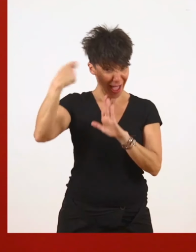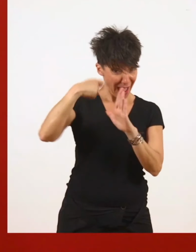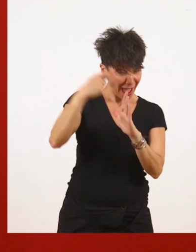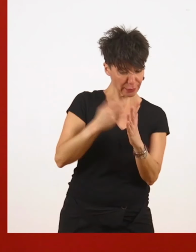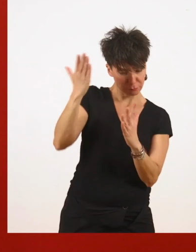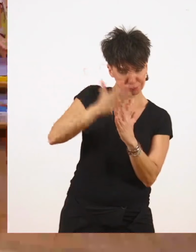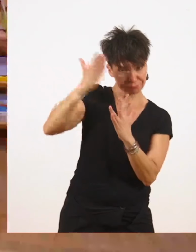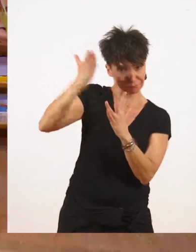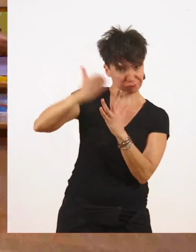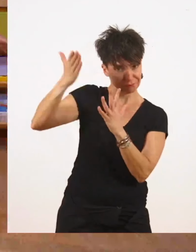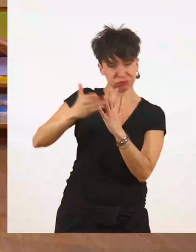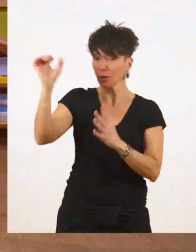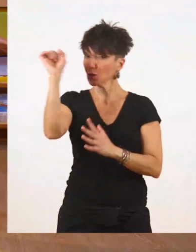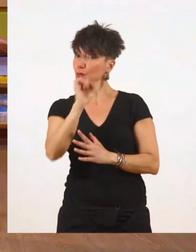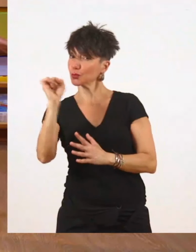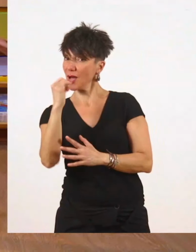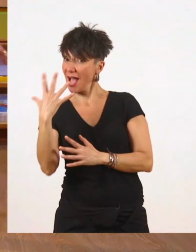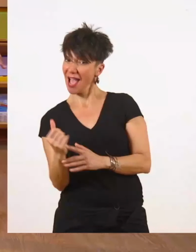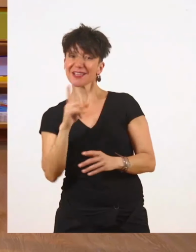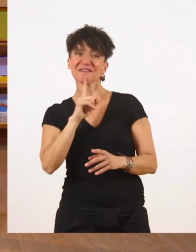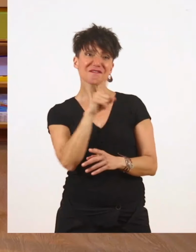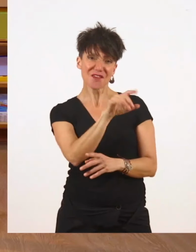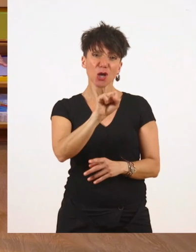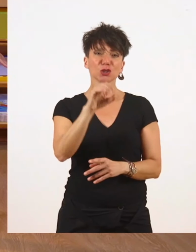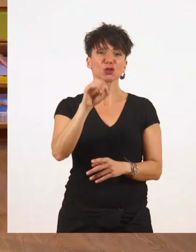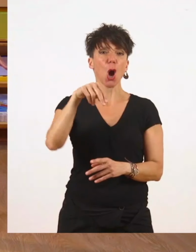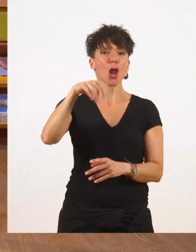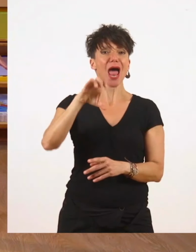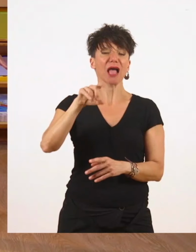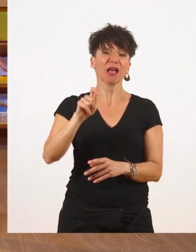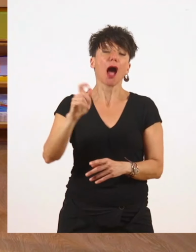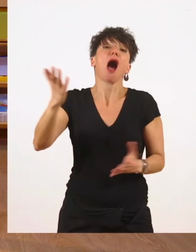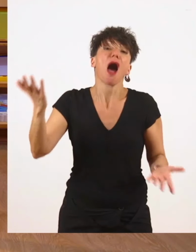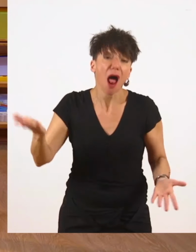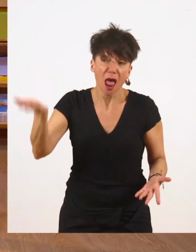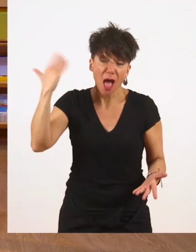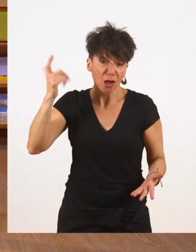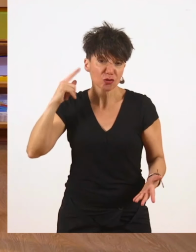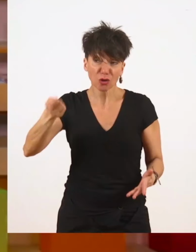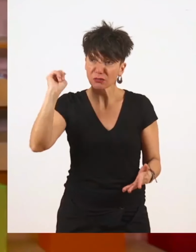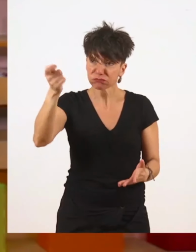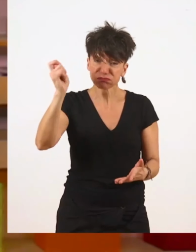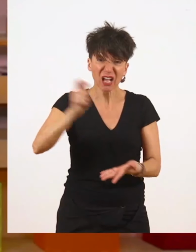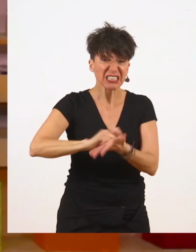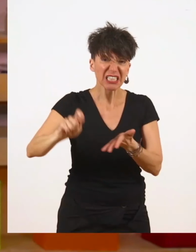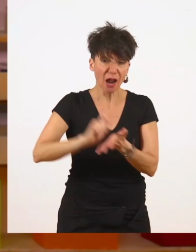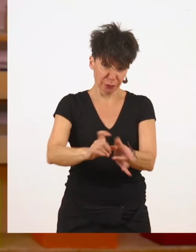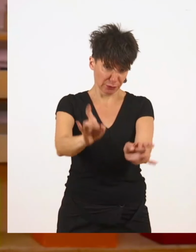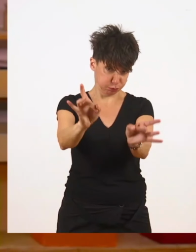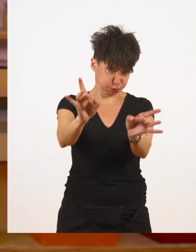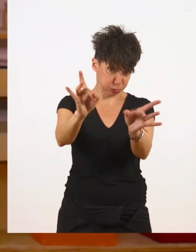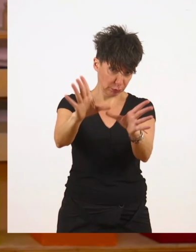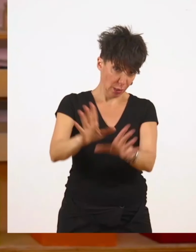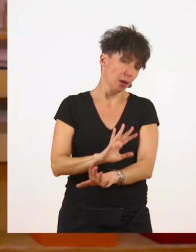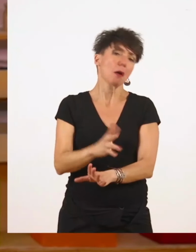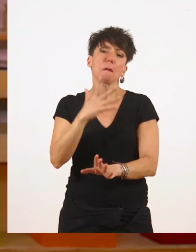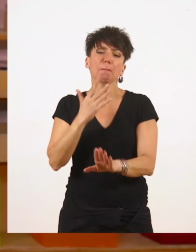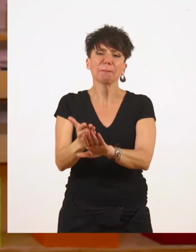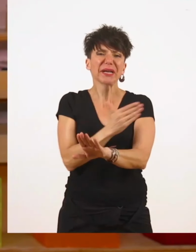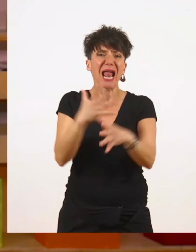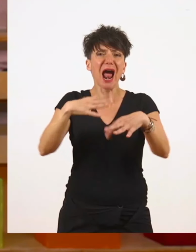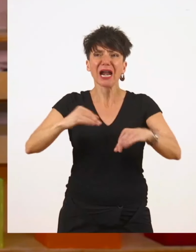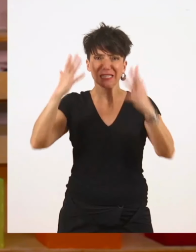μου. Το επάγγελμα του θεατρικού συγγραφέα ήταν αρκετά κακοπληρωμένο. Ο συγγραφέας έπαιρνε ένα μικρό ποσό πριν την πρεμιέρα του